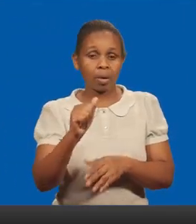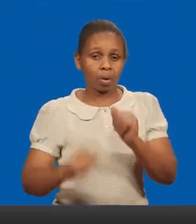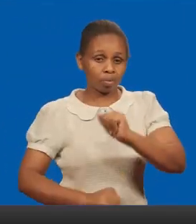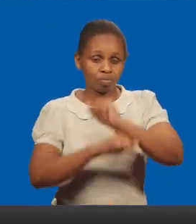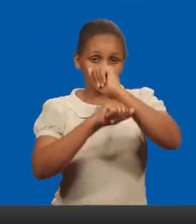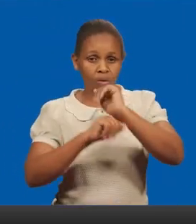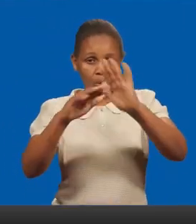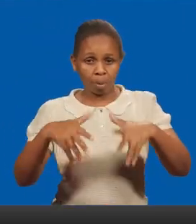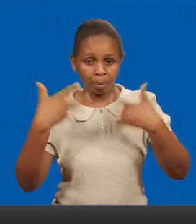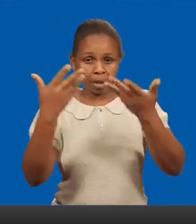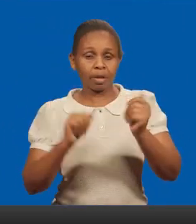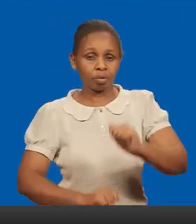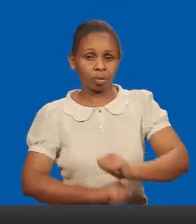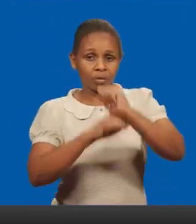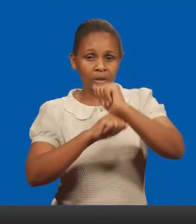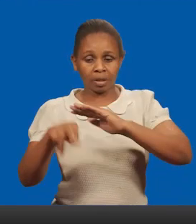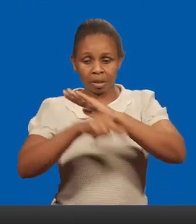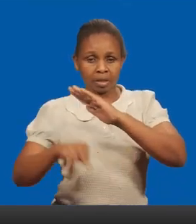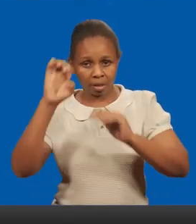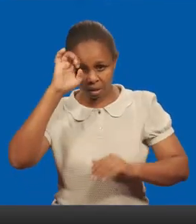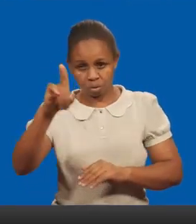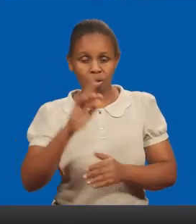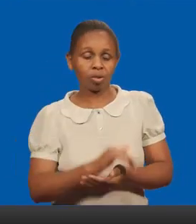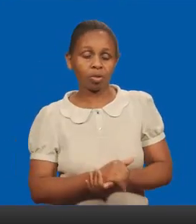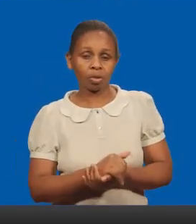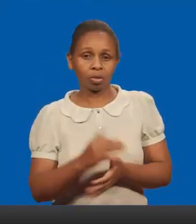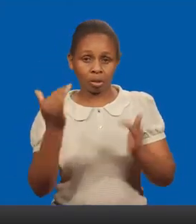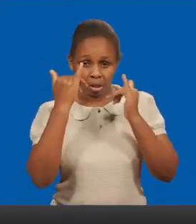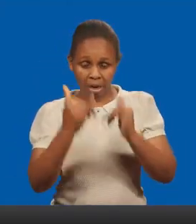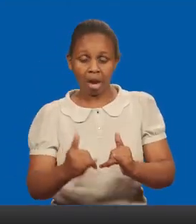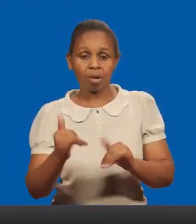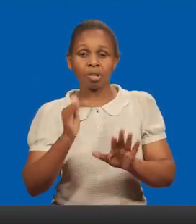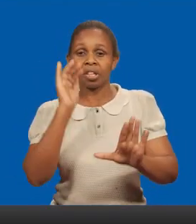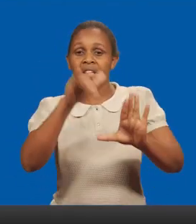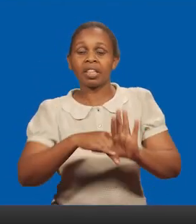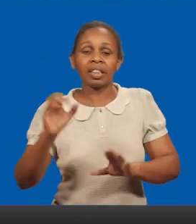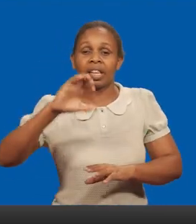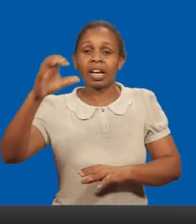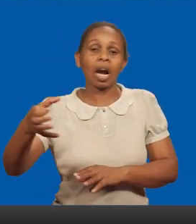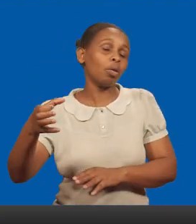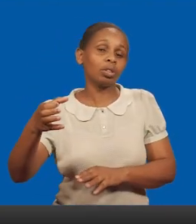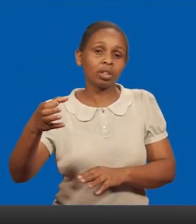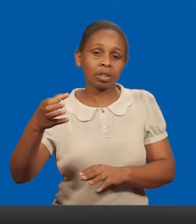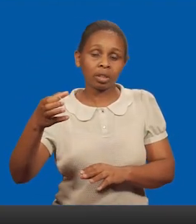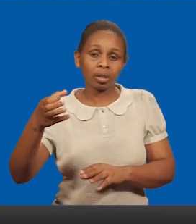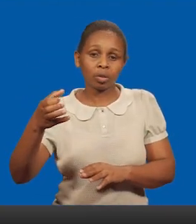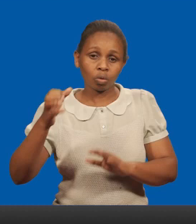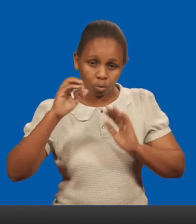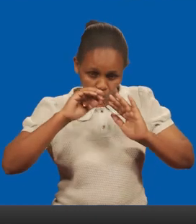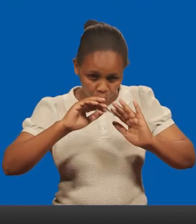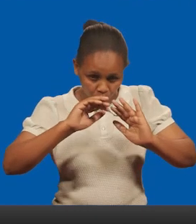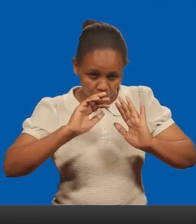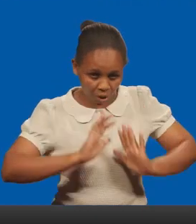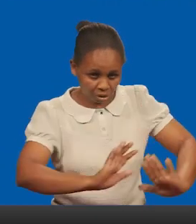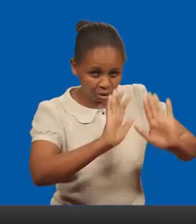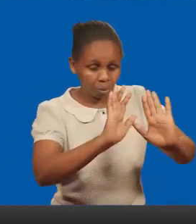ambao waliahidi kuweka sheria thabiti za kulinda elimu ya chekechea. When it comes kwa vitu zetu za county, tunasema